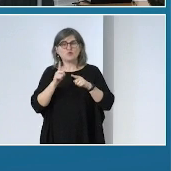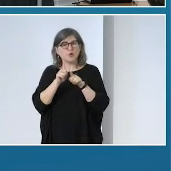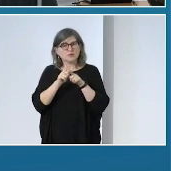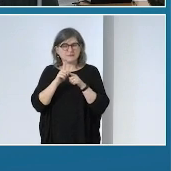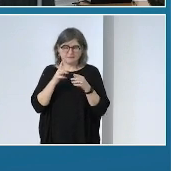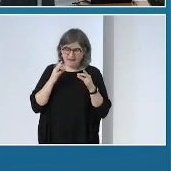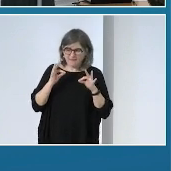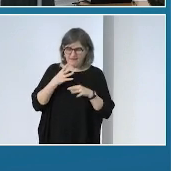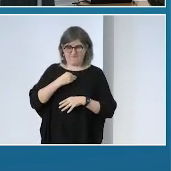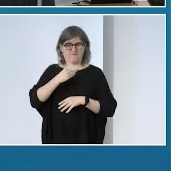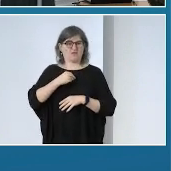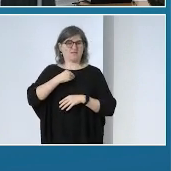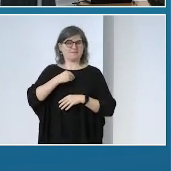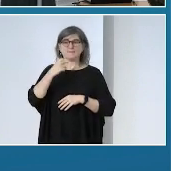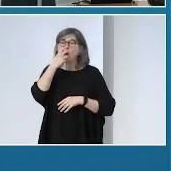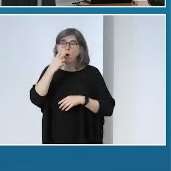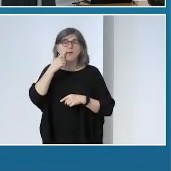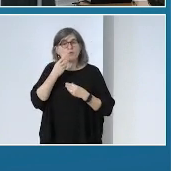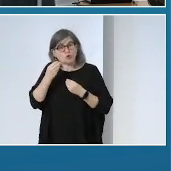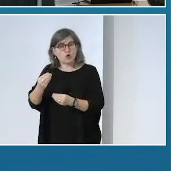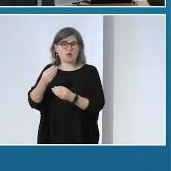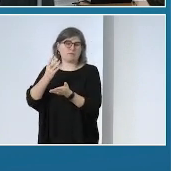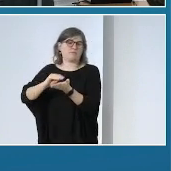oral pour plus tard faciliter son accès à l'écrit.